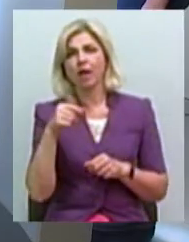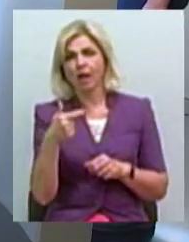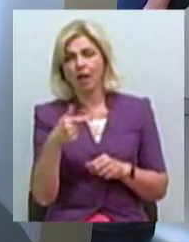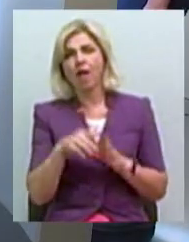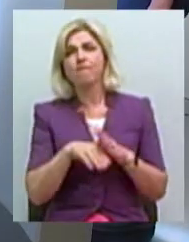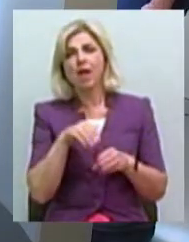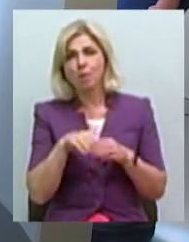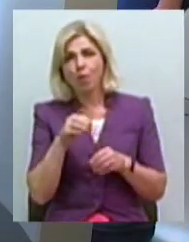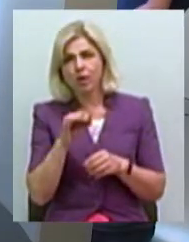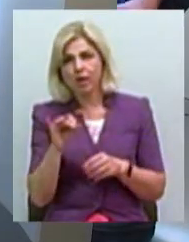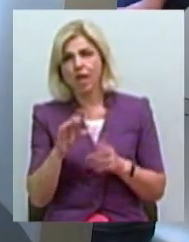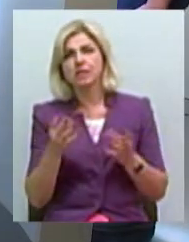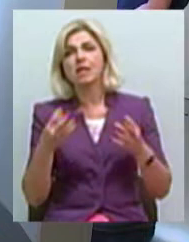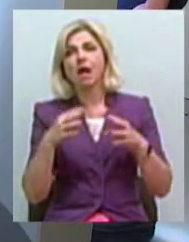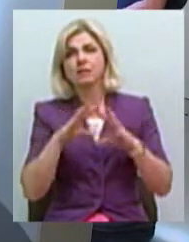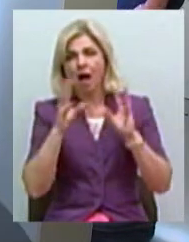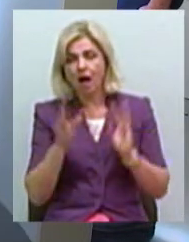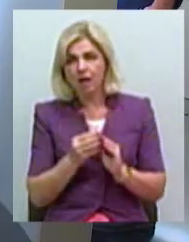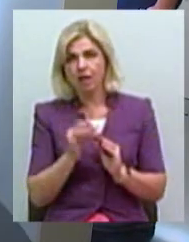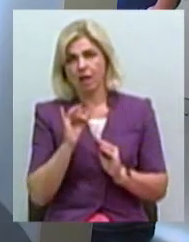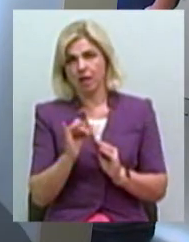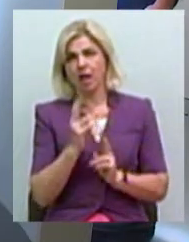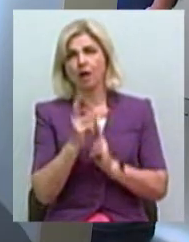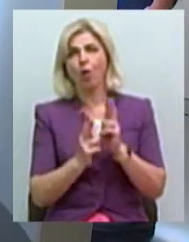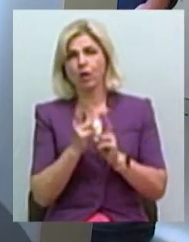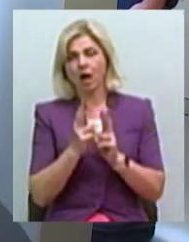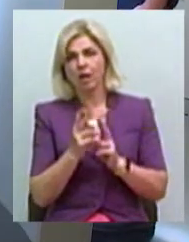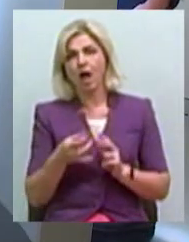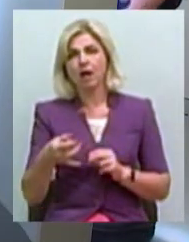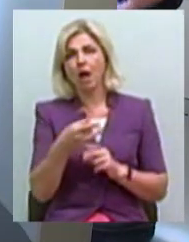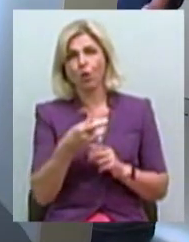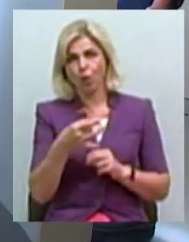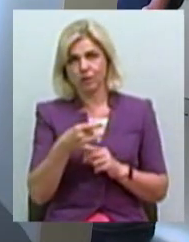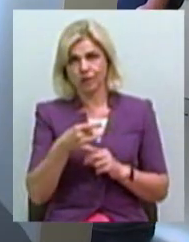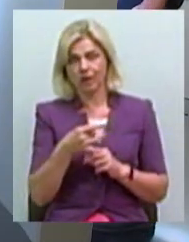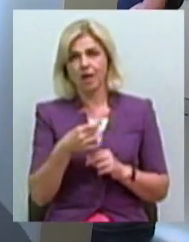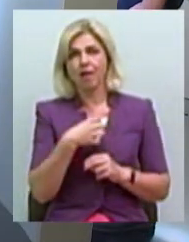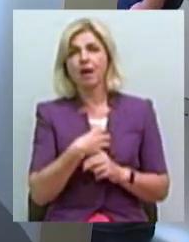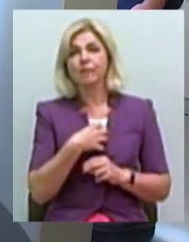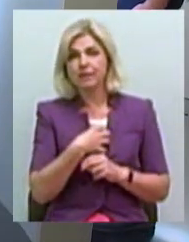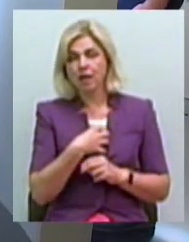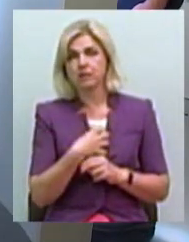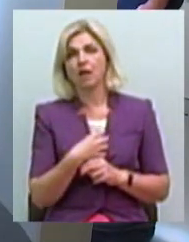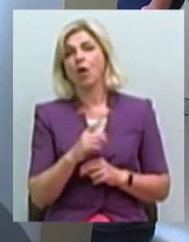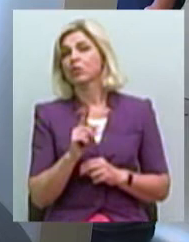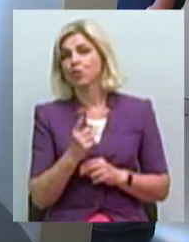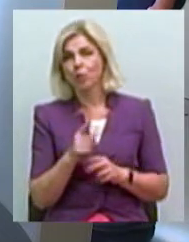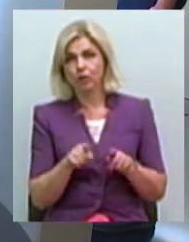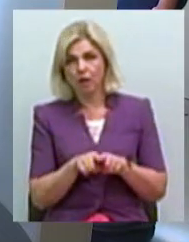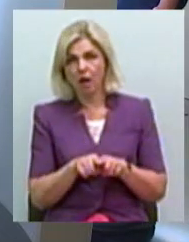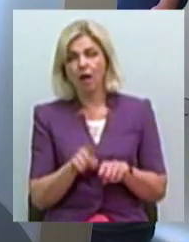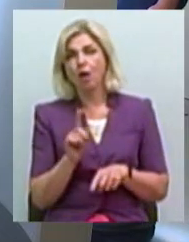і потім реорганізація районних державних адміністрацій в префектуру. Чому так? Тому що,